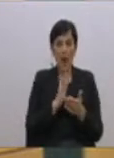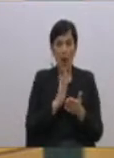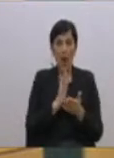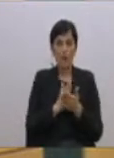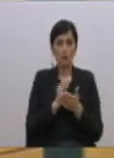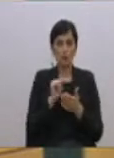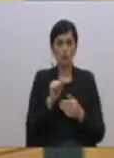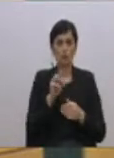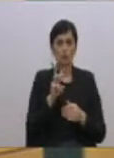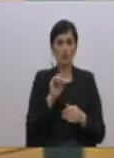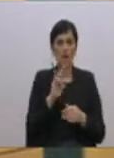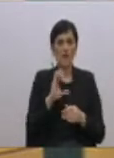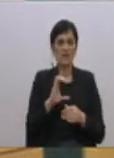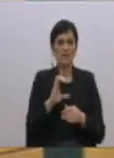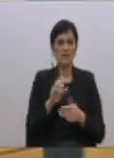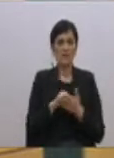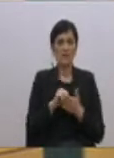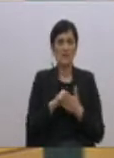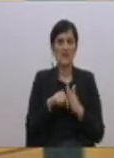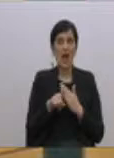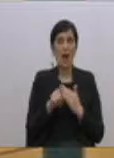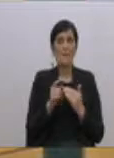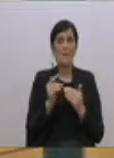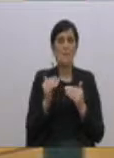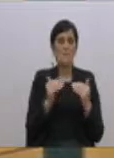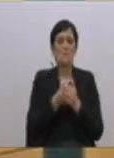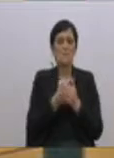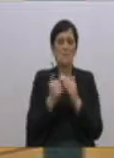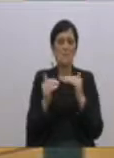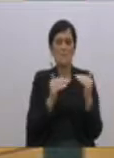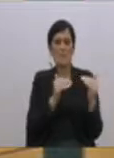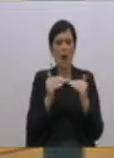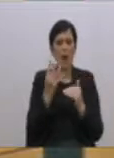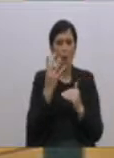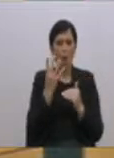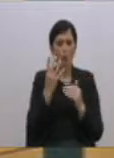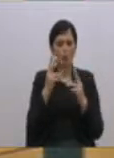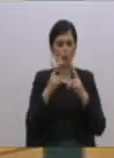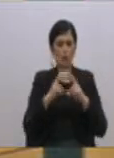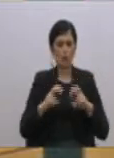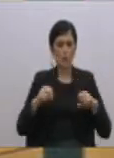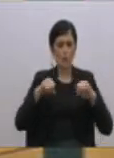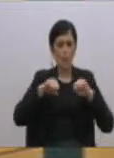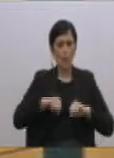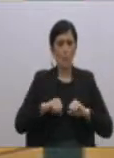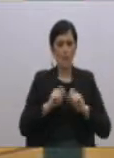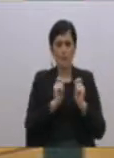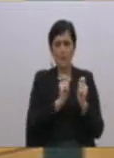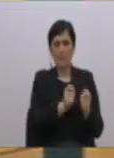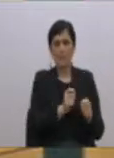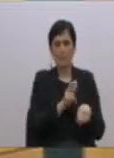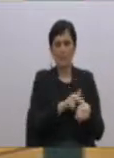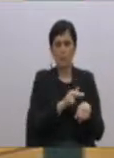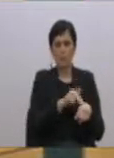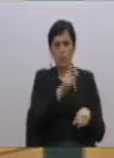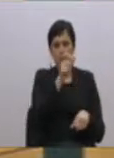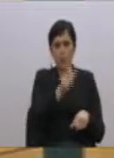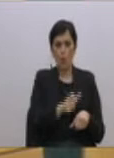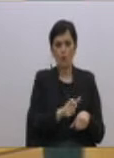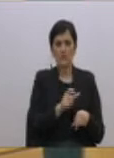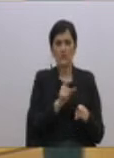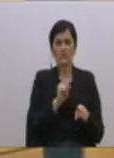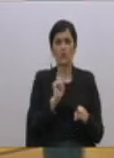ეს შანსი, ამის გამო მინიმალური რაოდენობა წელიწადში მაქსიმუმ შემოწმების უფლება მივანიჭეთ პოლიციას იმისათვის